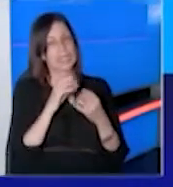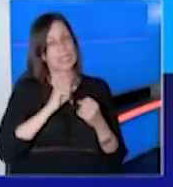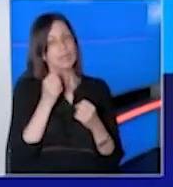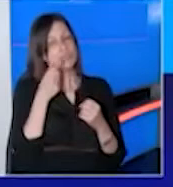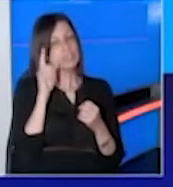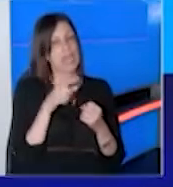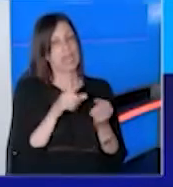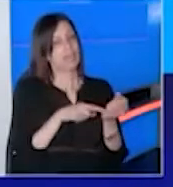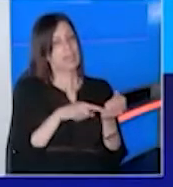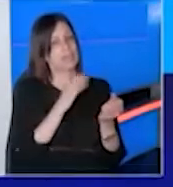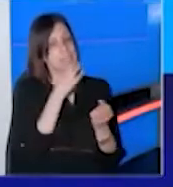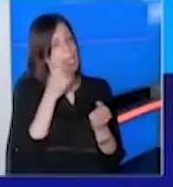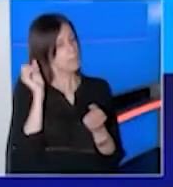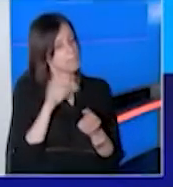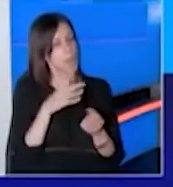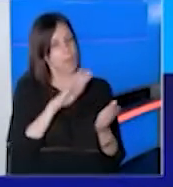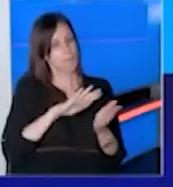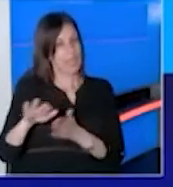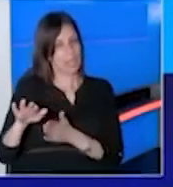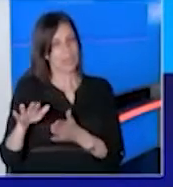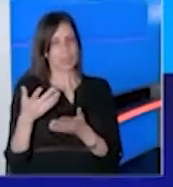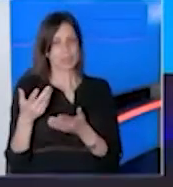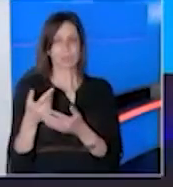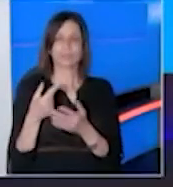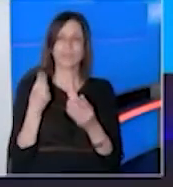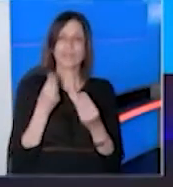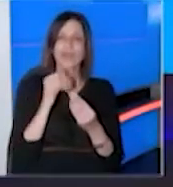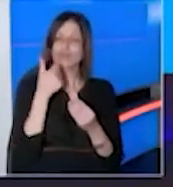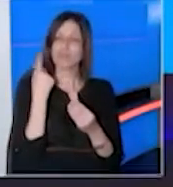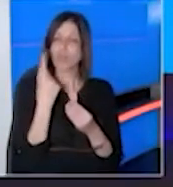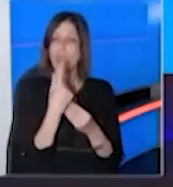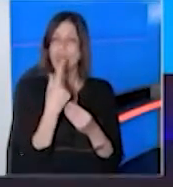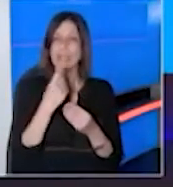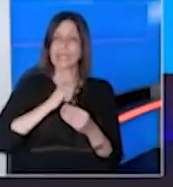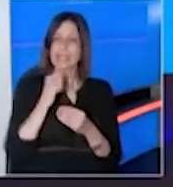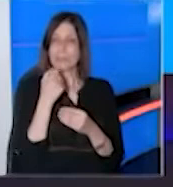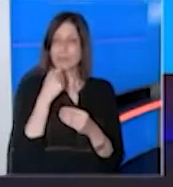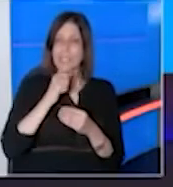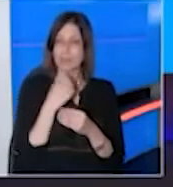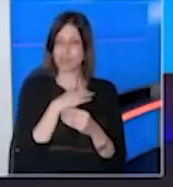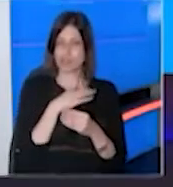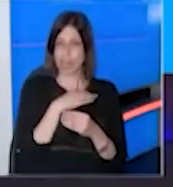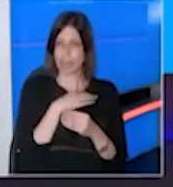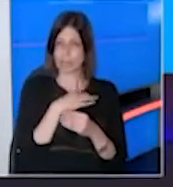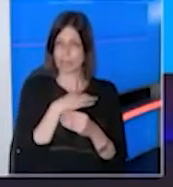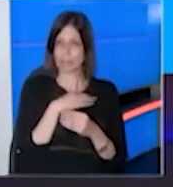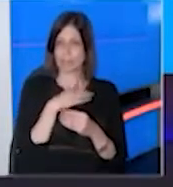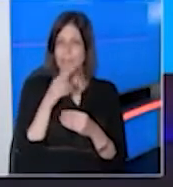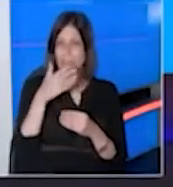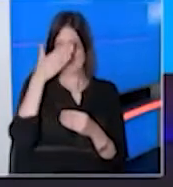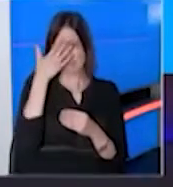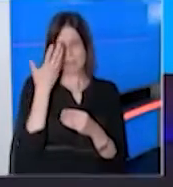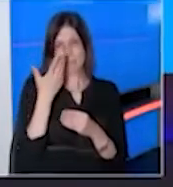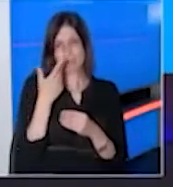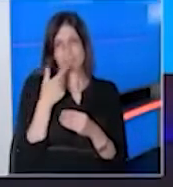צעיר. בואו בני הפריפריה, בואו. אני אסביר לך. א', בכל קיבוץ, הקיבוץ שלי, כל קיבוץ, אתם מתעלמים בכלל